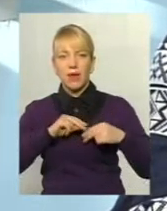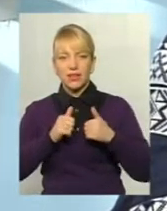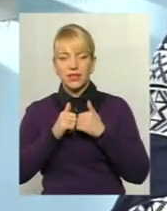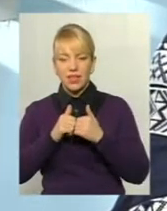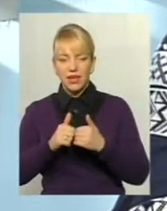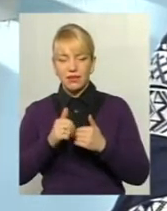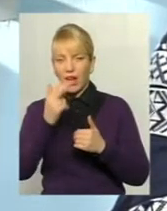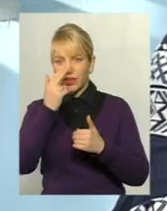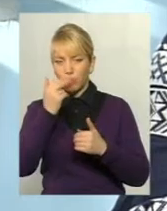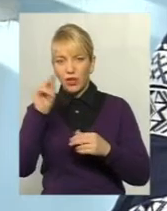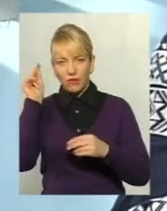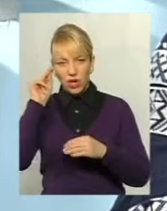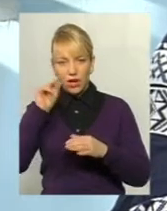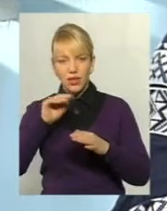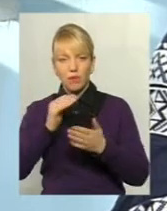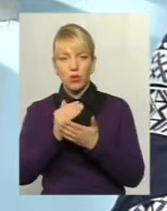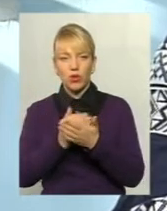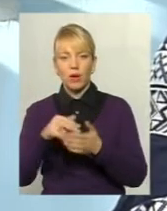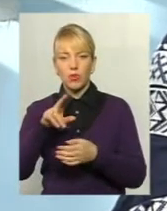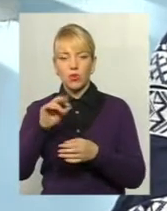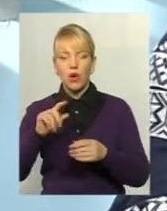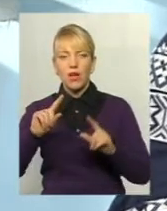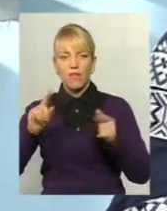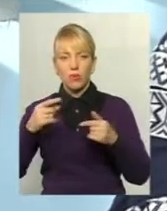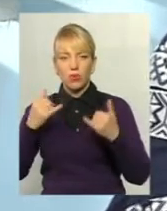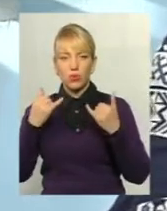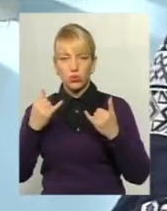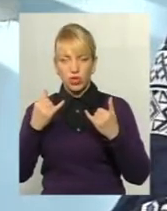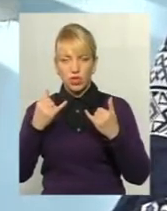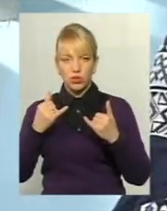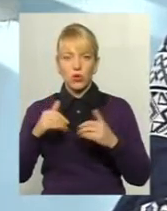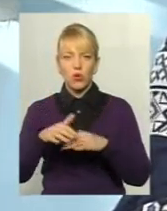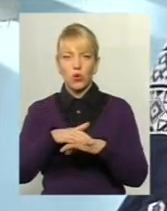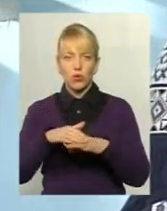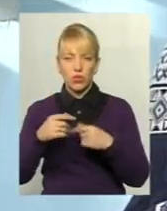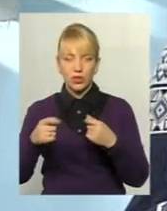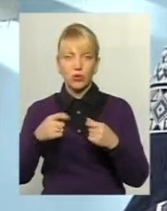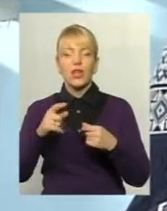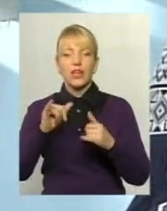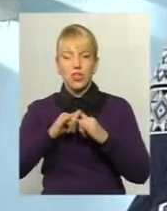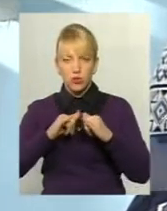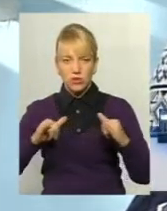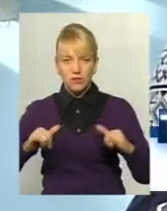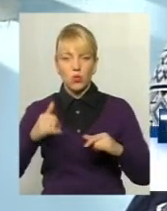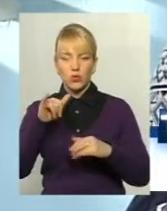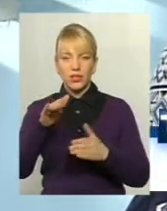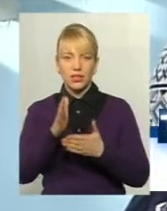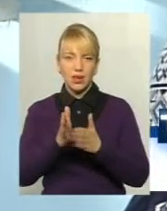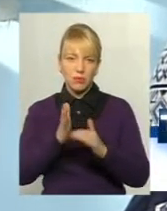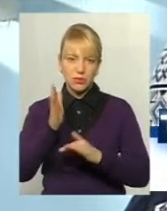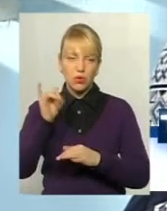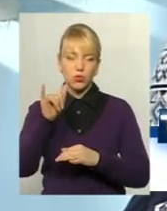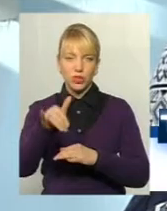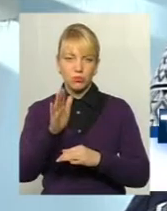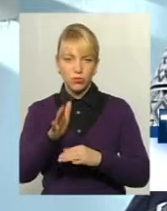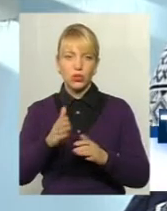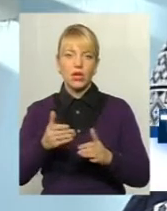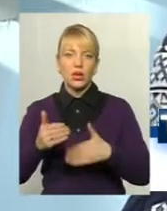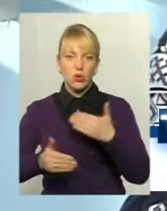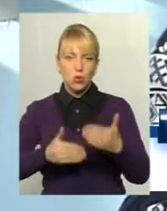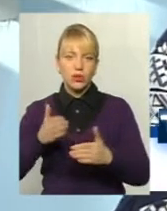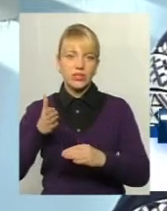до вимог сучасного ринку і динамічно розвиватися, у них є перспектива і вони будуть рухатися вперед. Ті, які, на